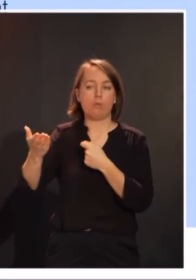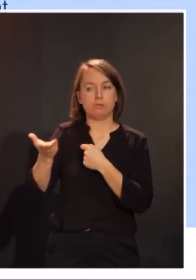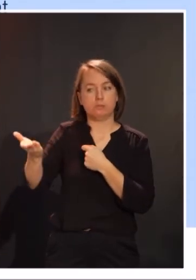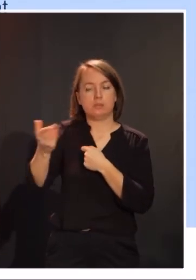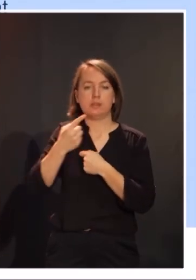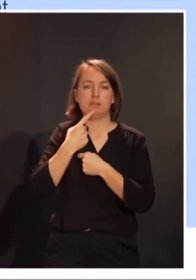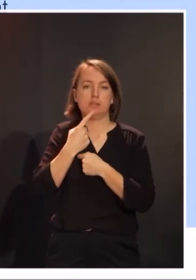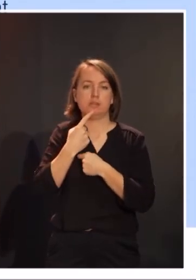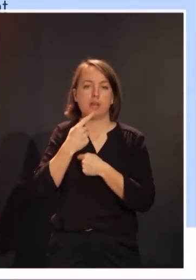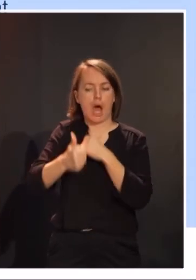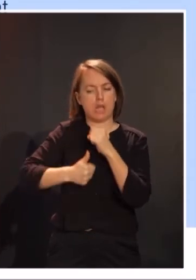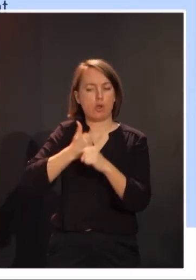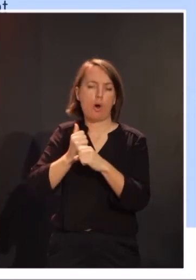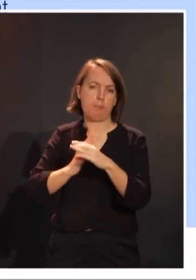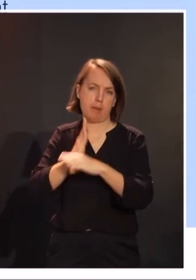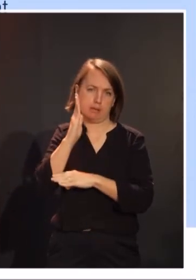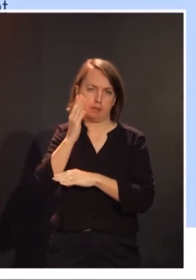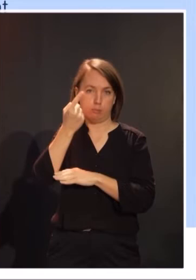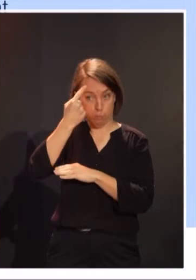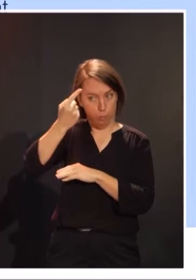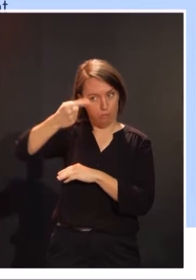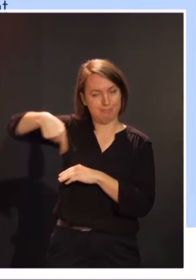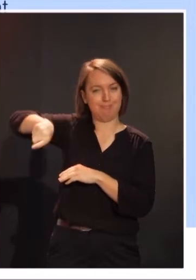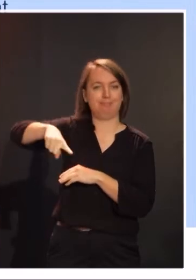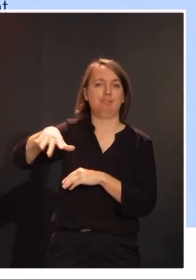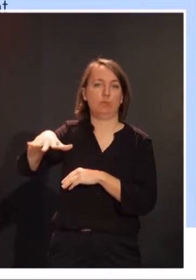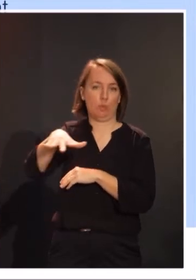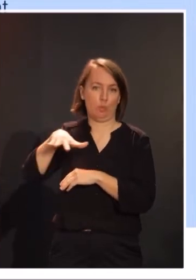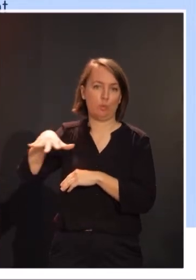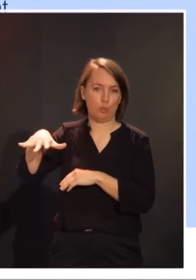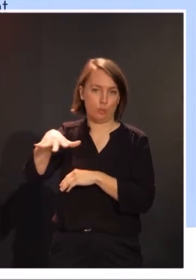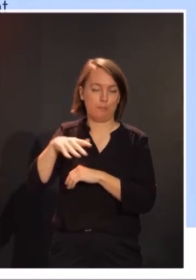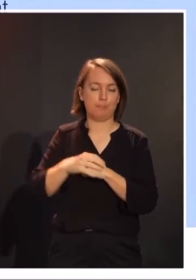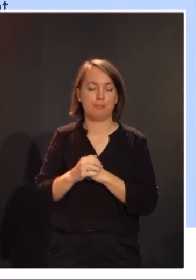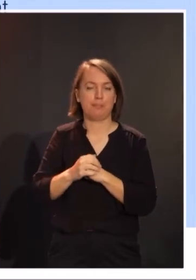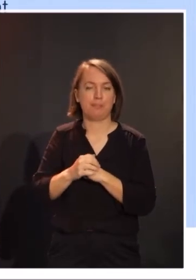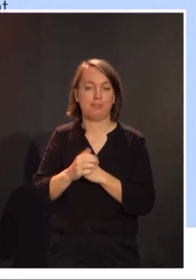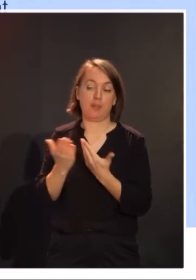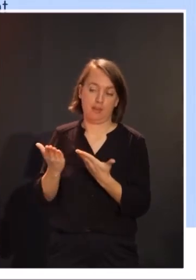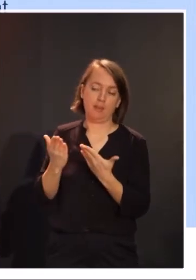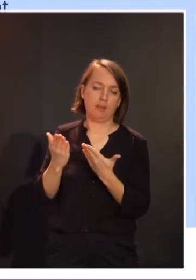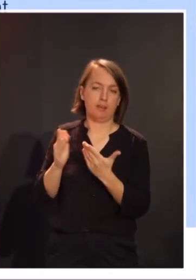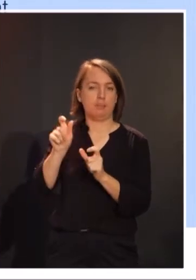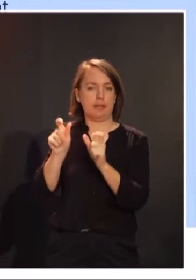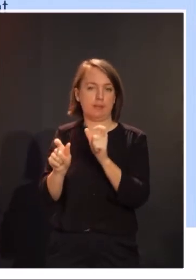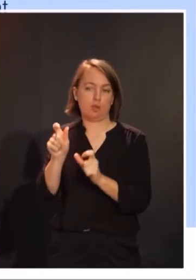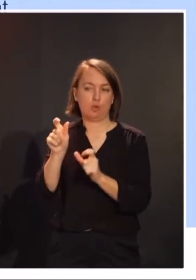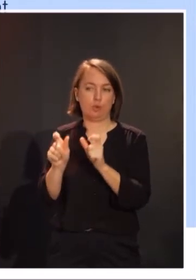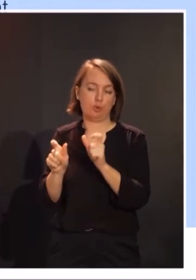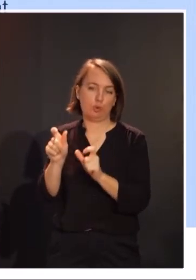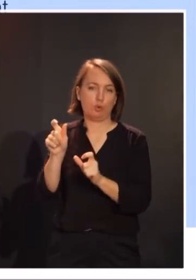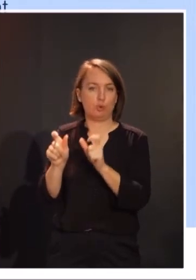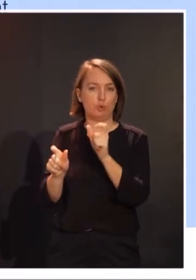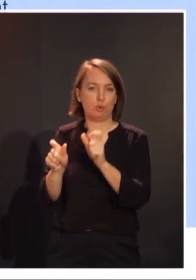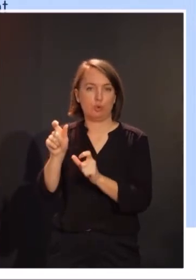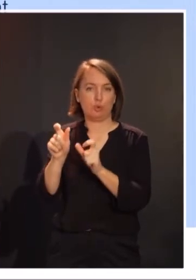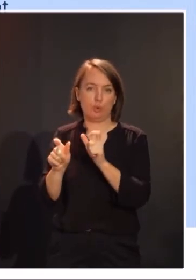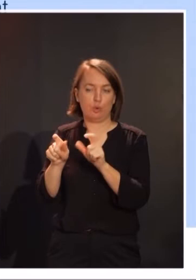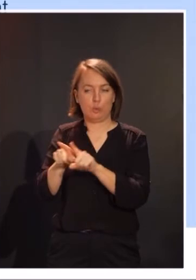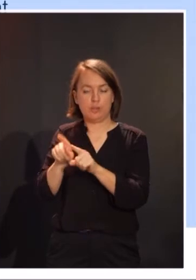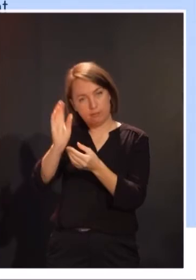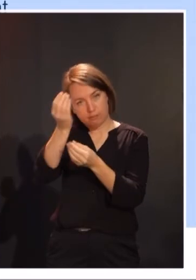plus d'un an. Et notamment pour des personnes qui sont en formation en